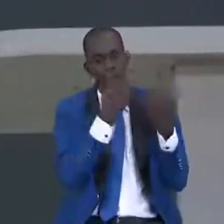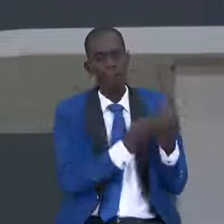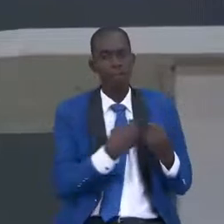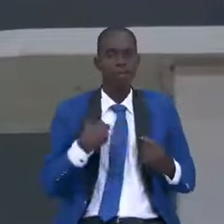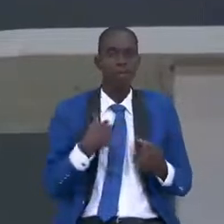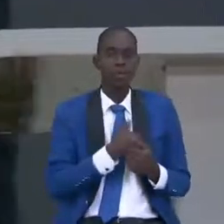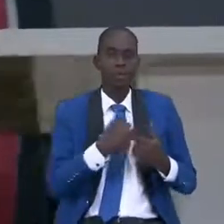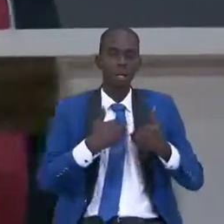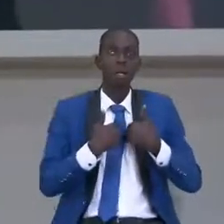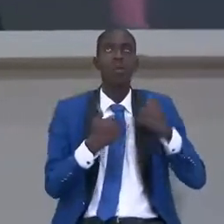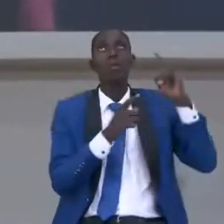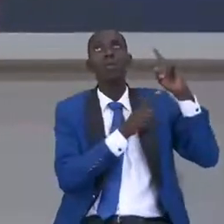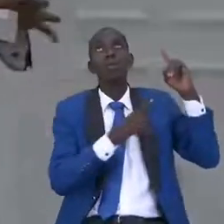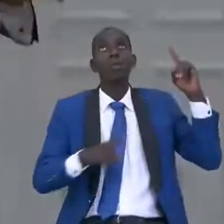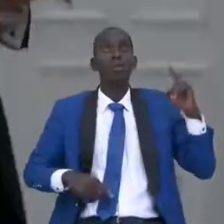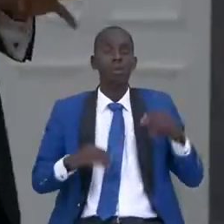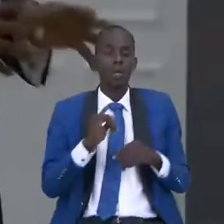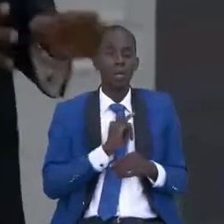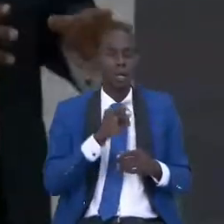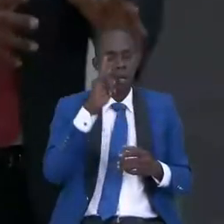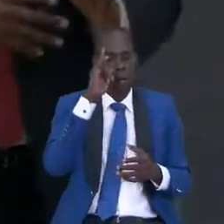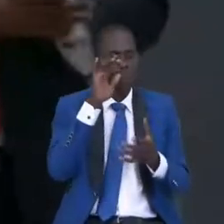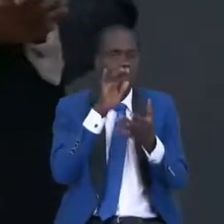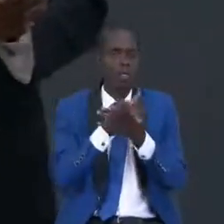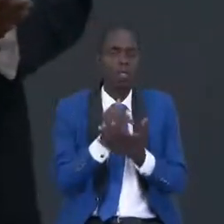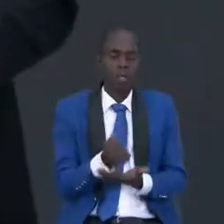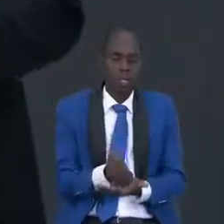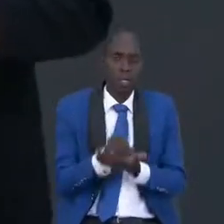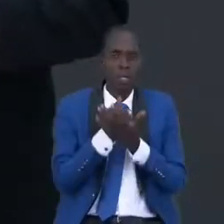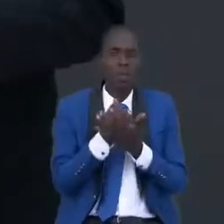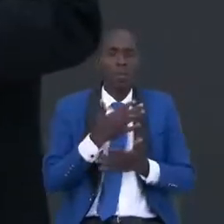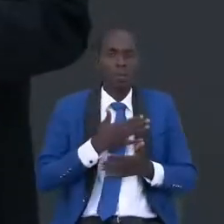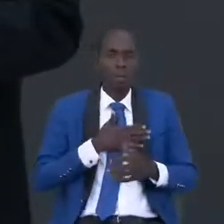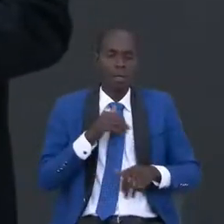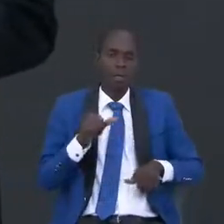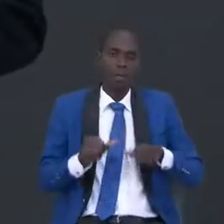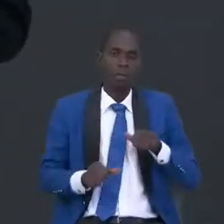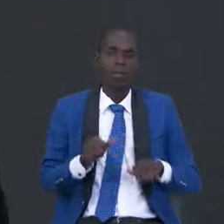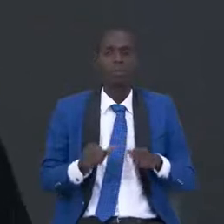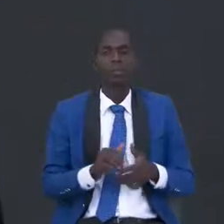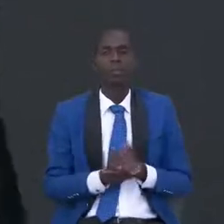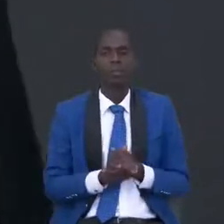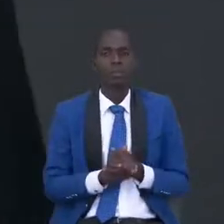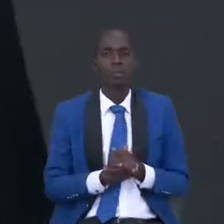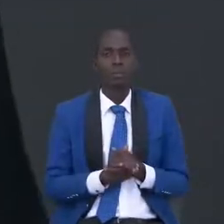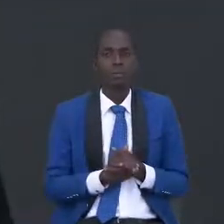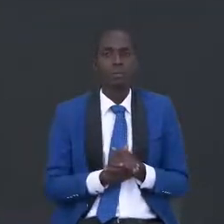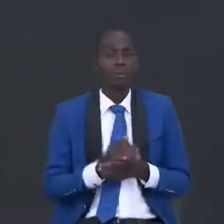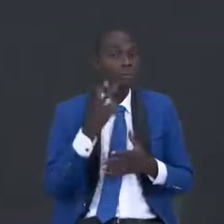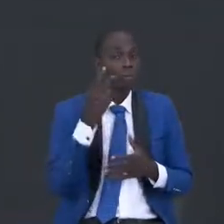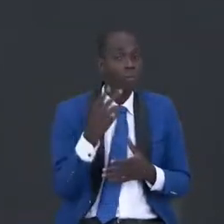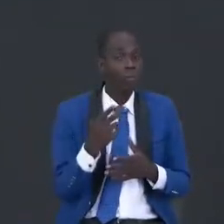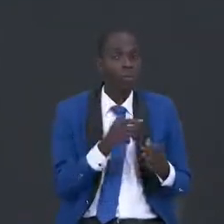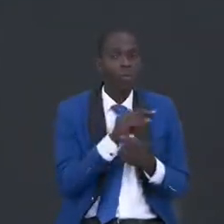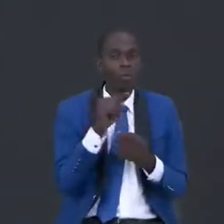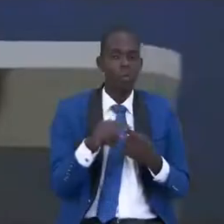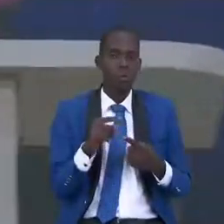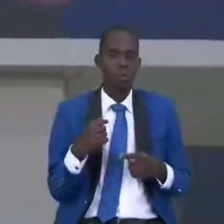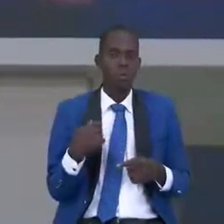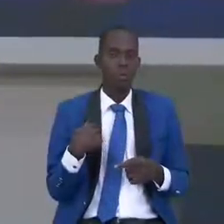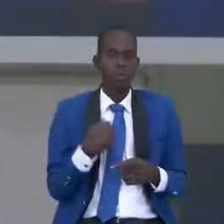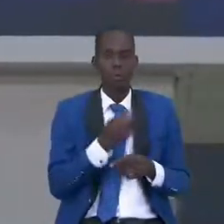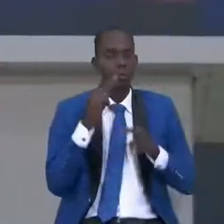Seigneur, je crois, viens au secours de mon incrédulité. Deuxièmement, quand je considère les